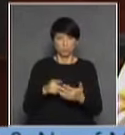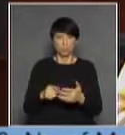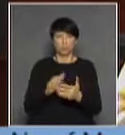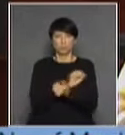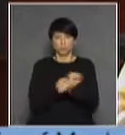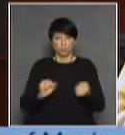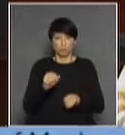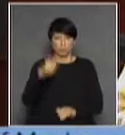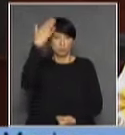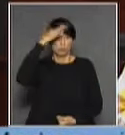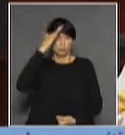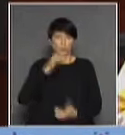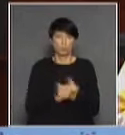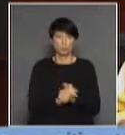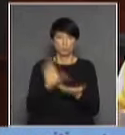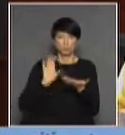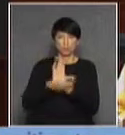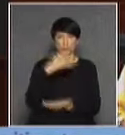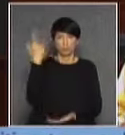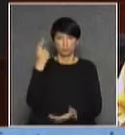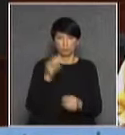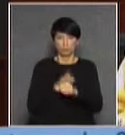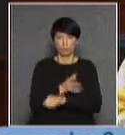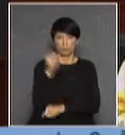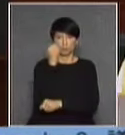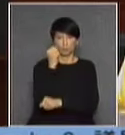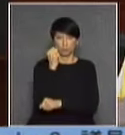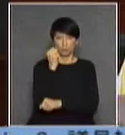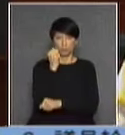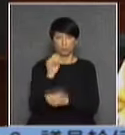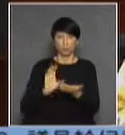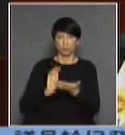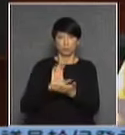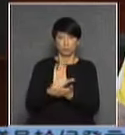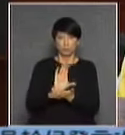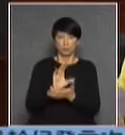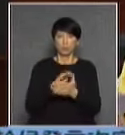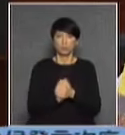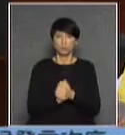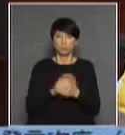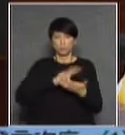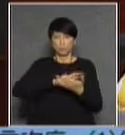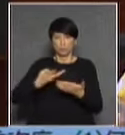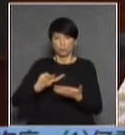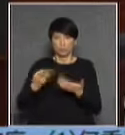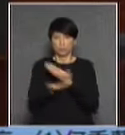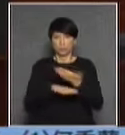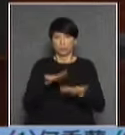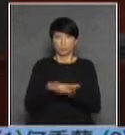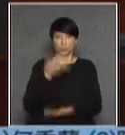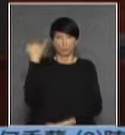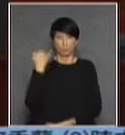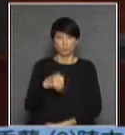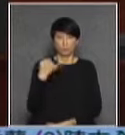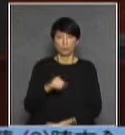對整體一筆過撥款呢，對社福界嘅災難呢都係唔能夠呢一個嘅糾正，同埋唔能夠改